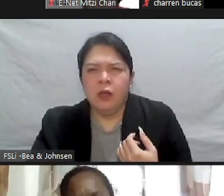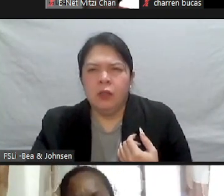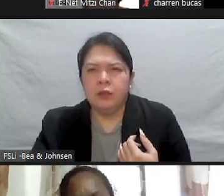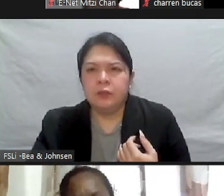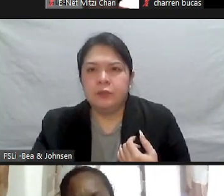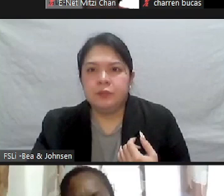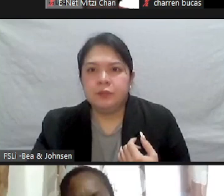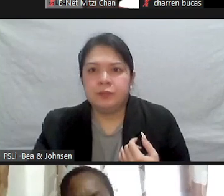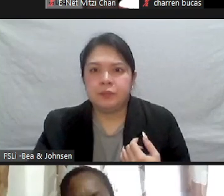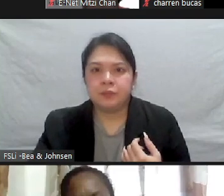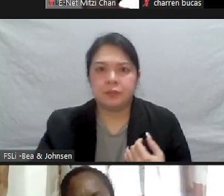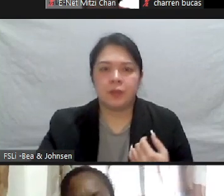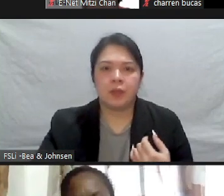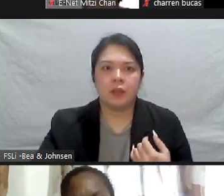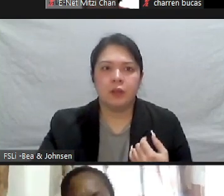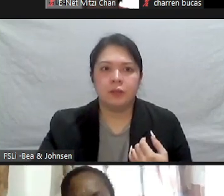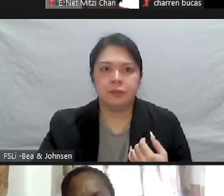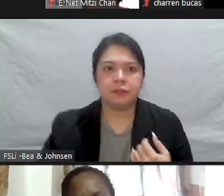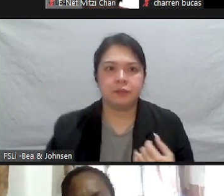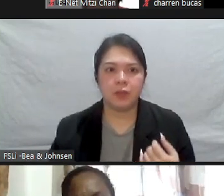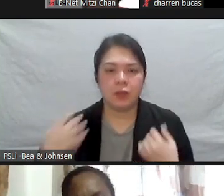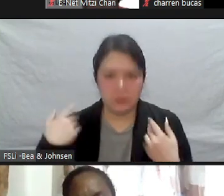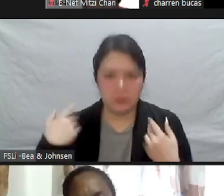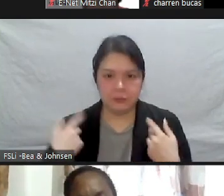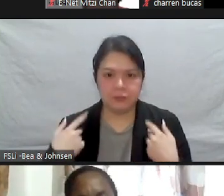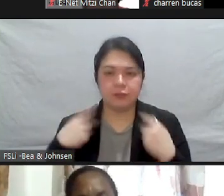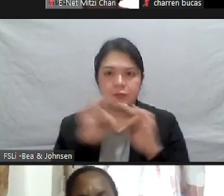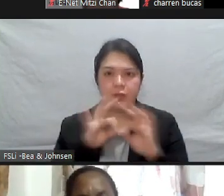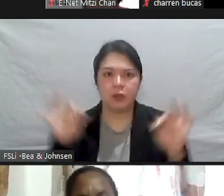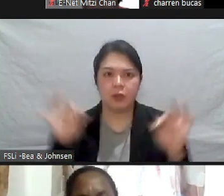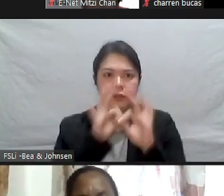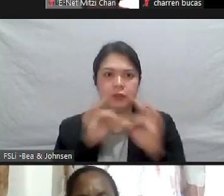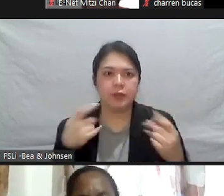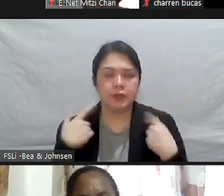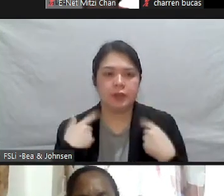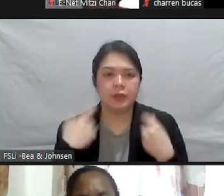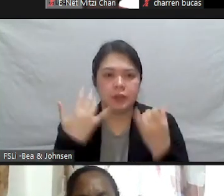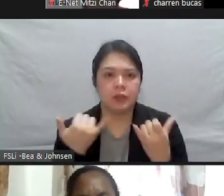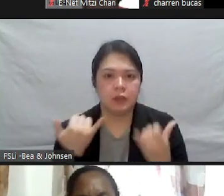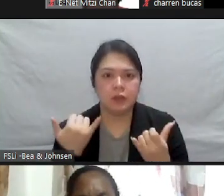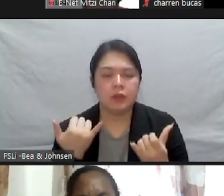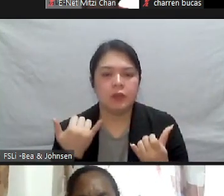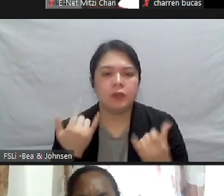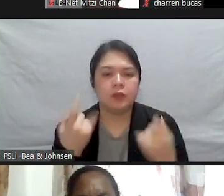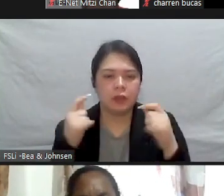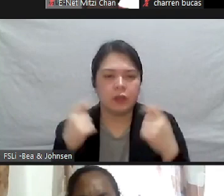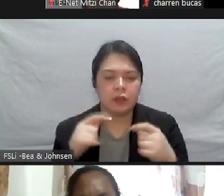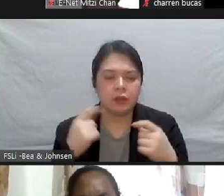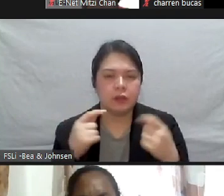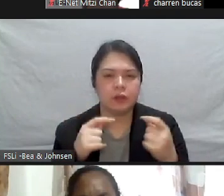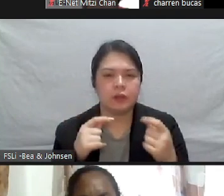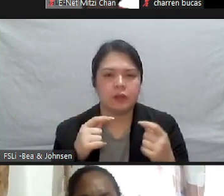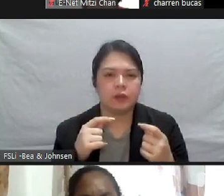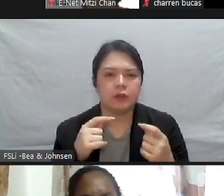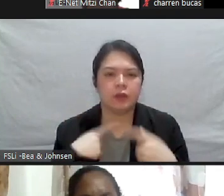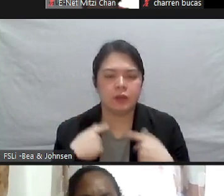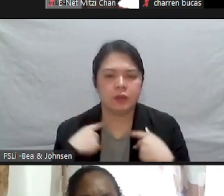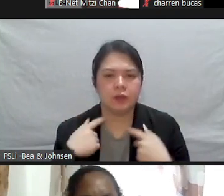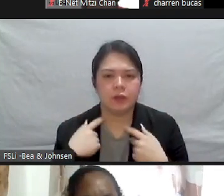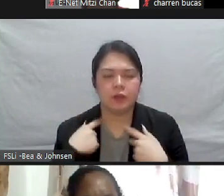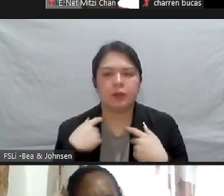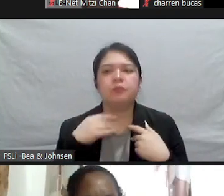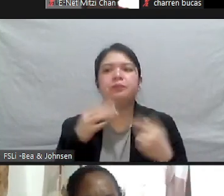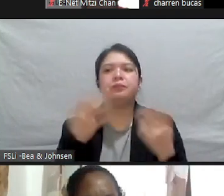sa Senado. Mahalaga po siguro talaga i-bombard natin ng lobby work natin yung mga